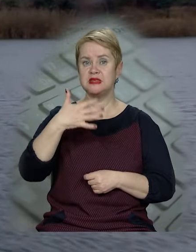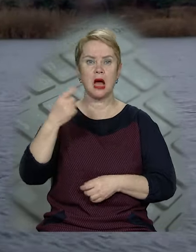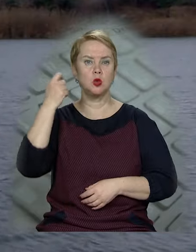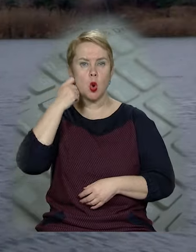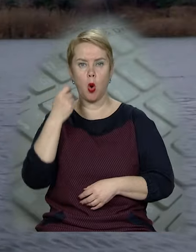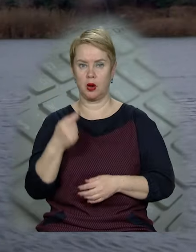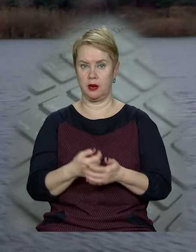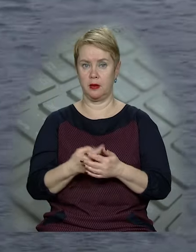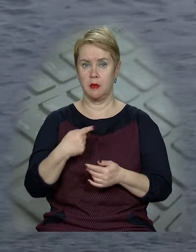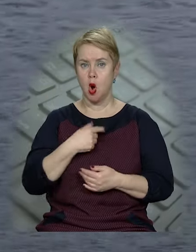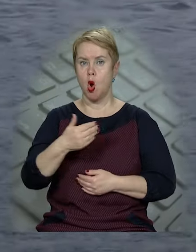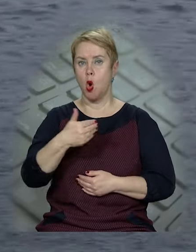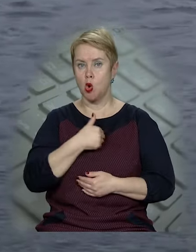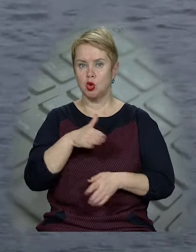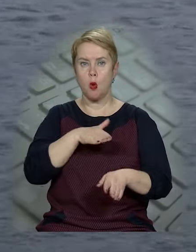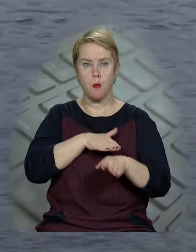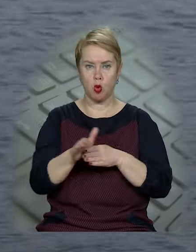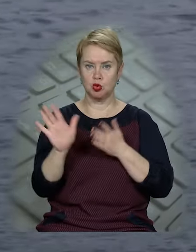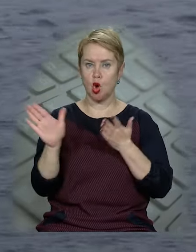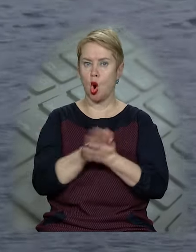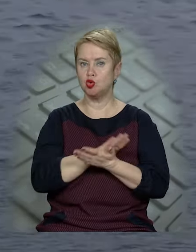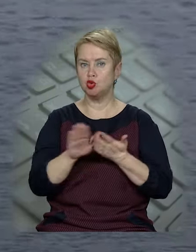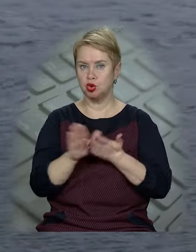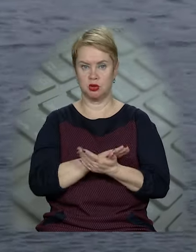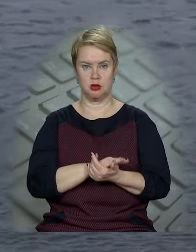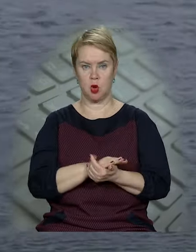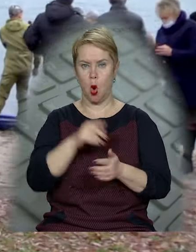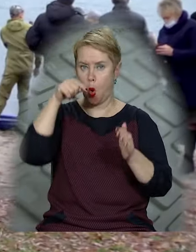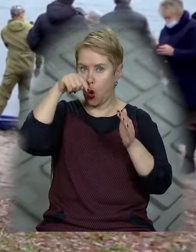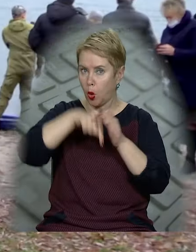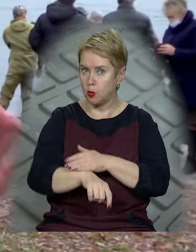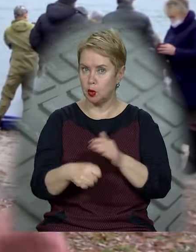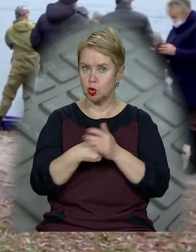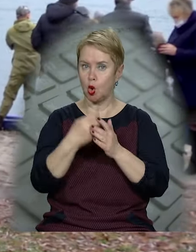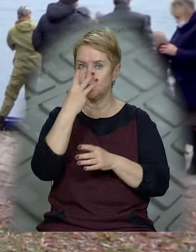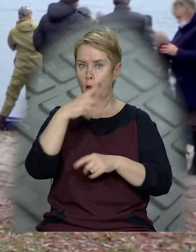років. Ми хочемо його повністю розчистити глибиною до